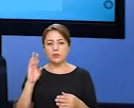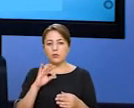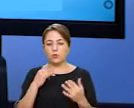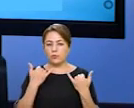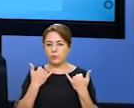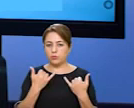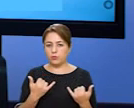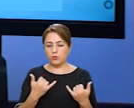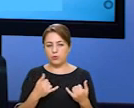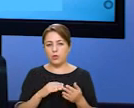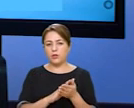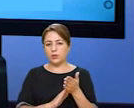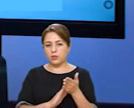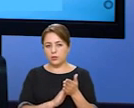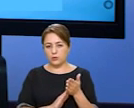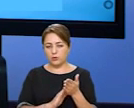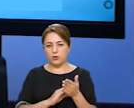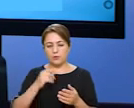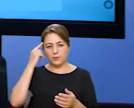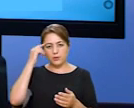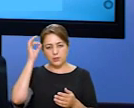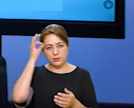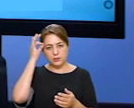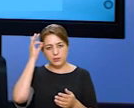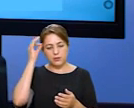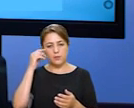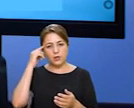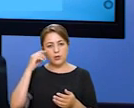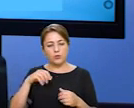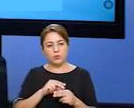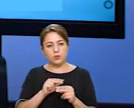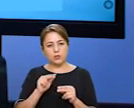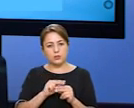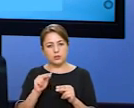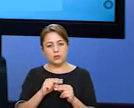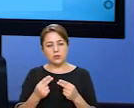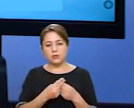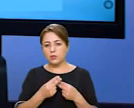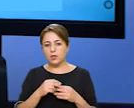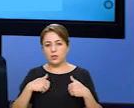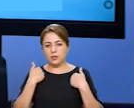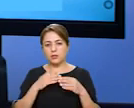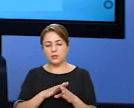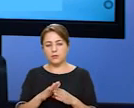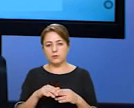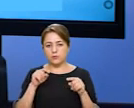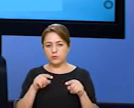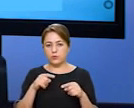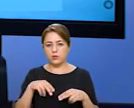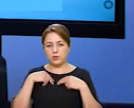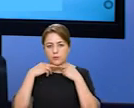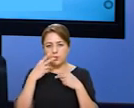bugun yana bir bor takrorlab mukammalroq o'rganishga harakat qilamiz. Demak, bunda ahamiyat